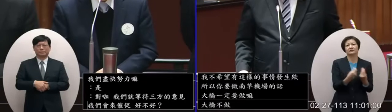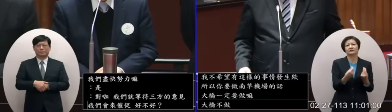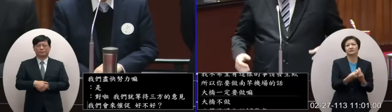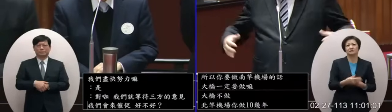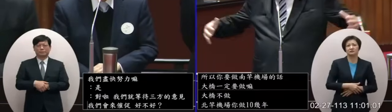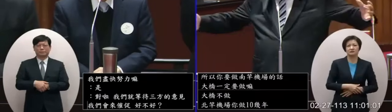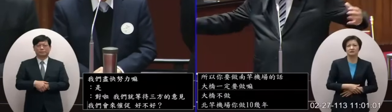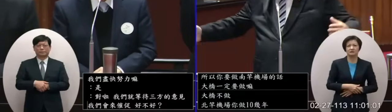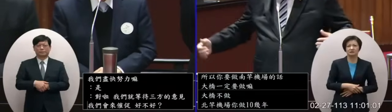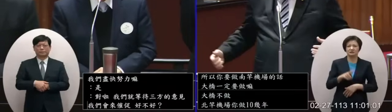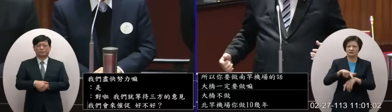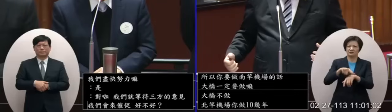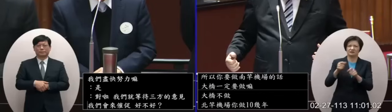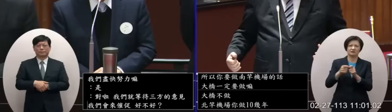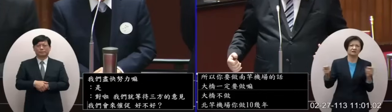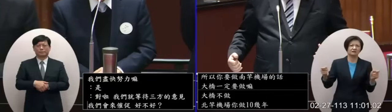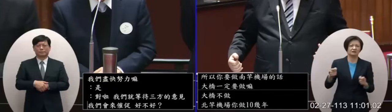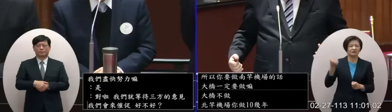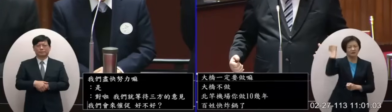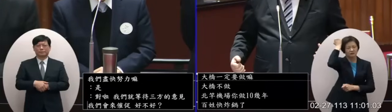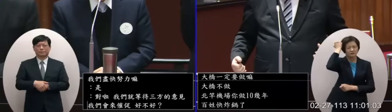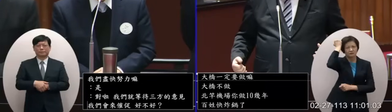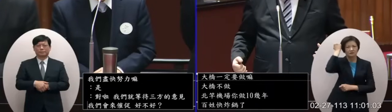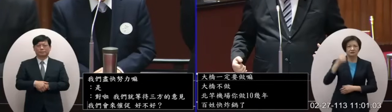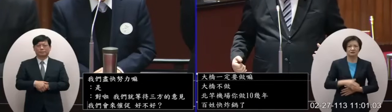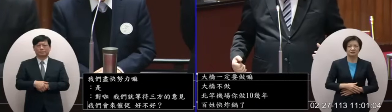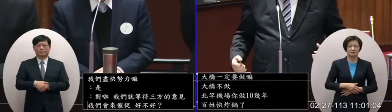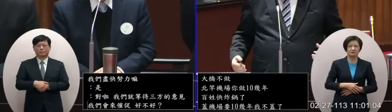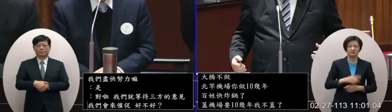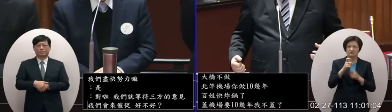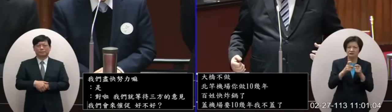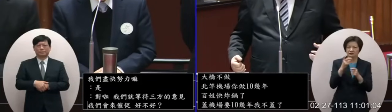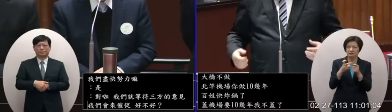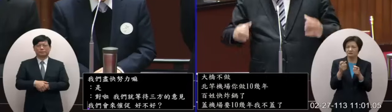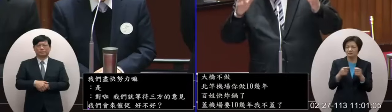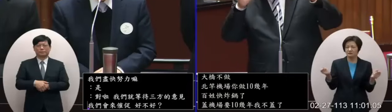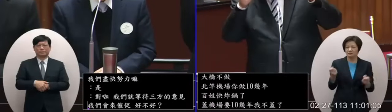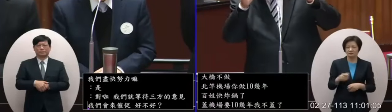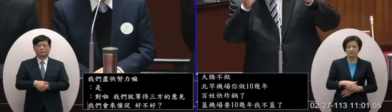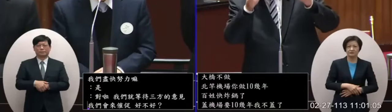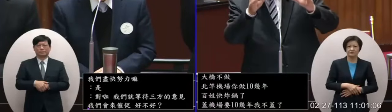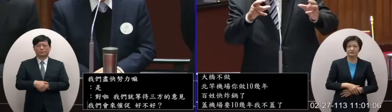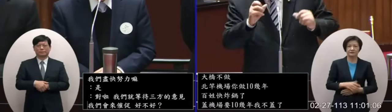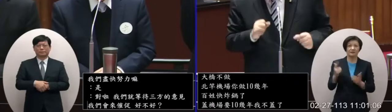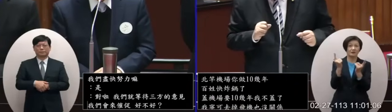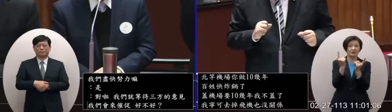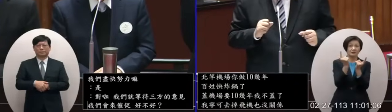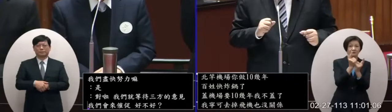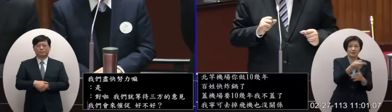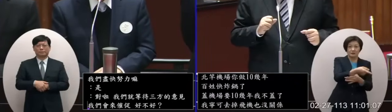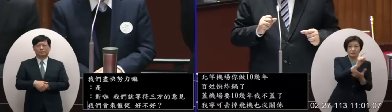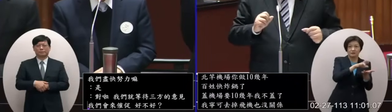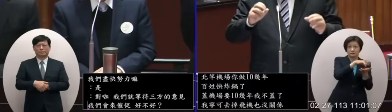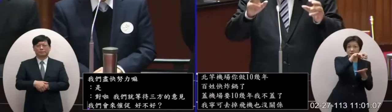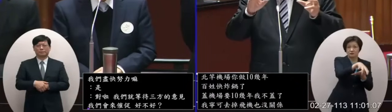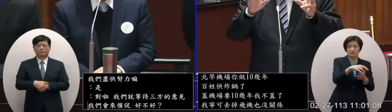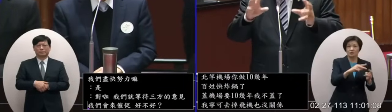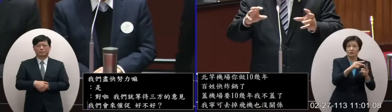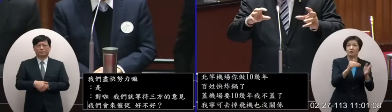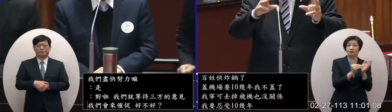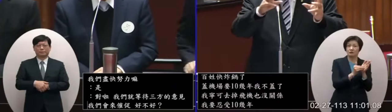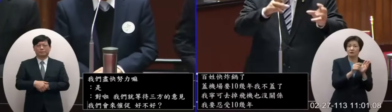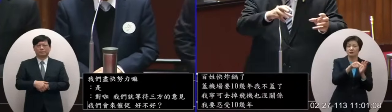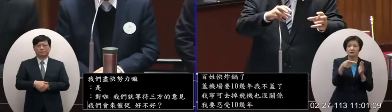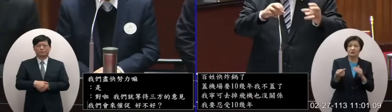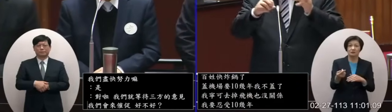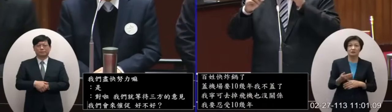耶，是长痛的耶，要十几年耶。那你北干机场做完以后呢？你北干机场